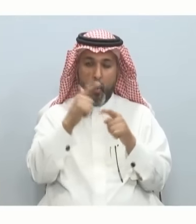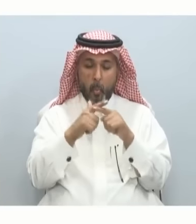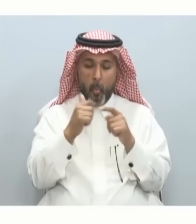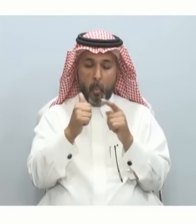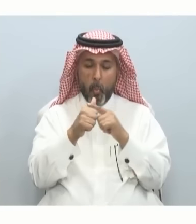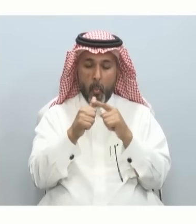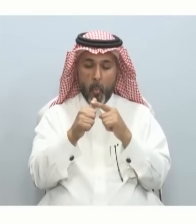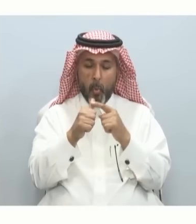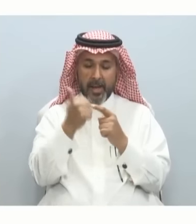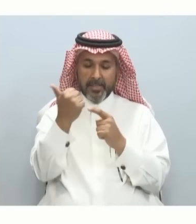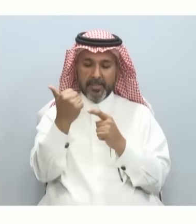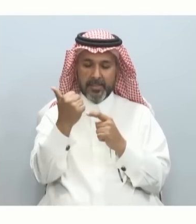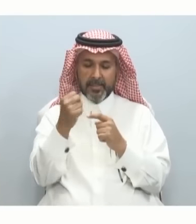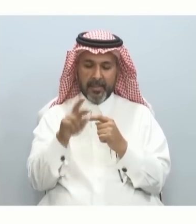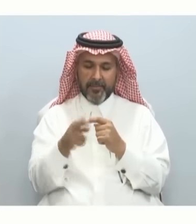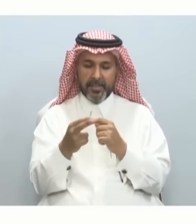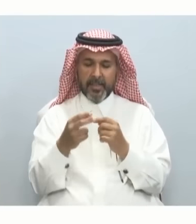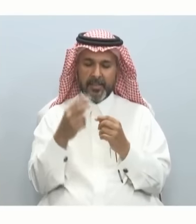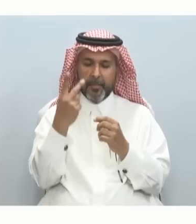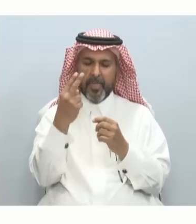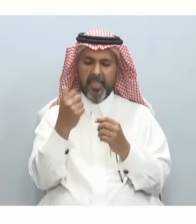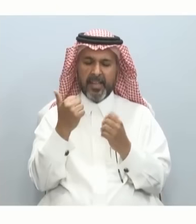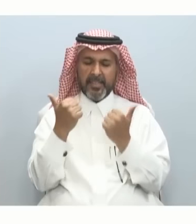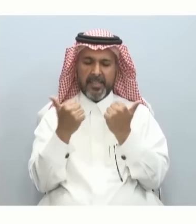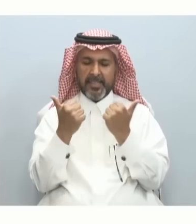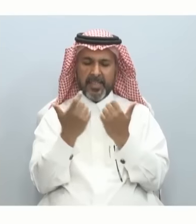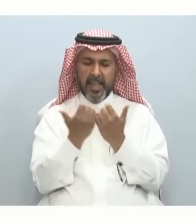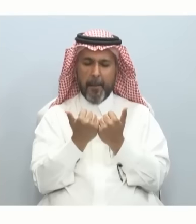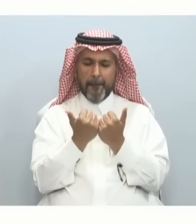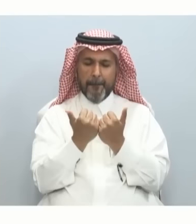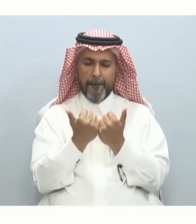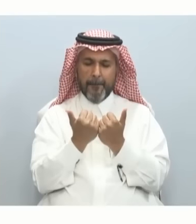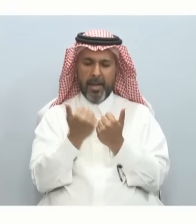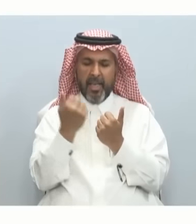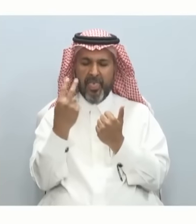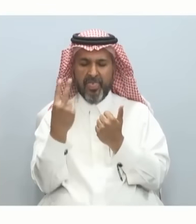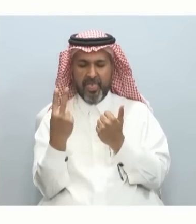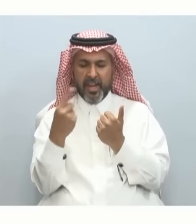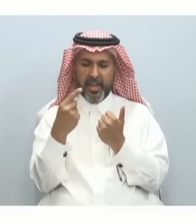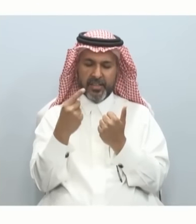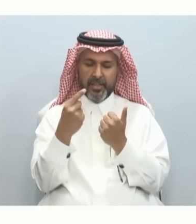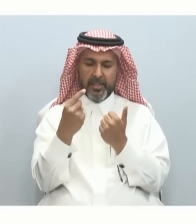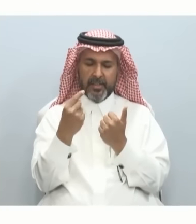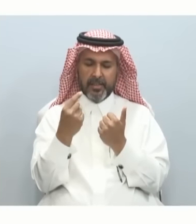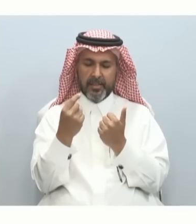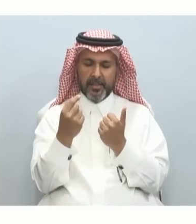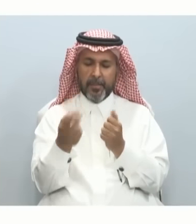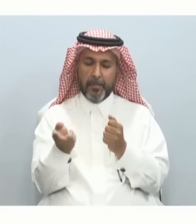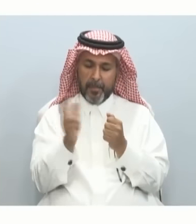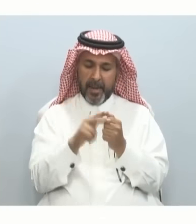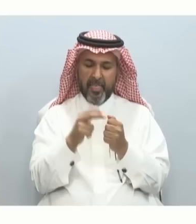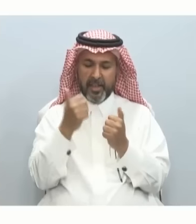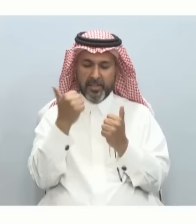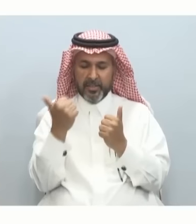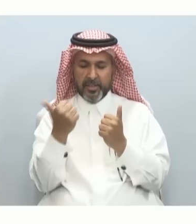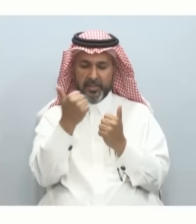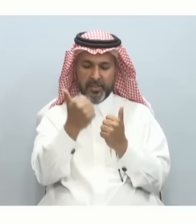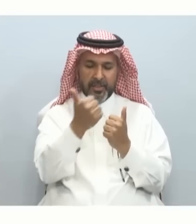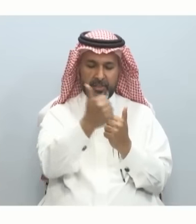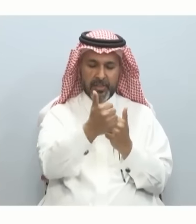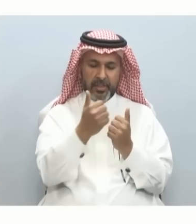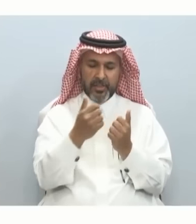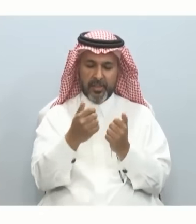عفوا ستنتجرين سته ضرب اثنين 12 طيب ثلاث ثواني اذا